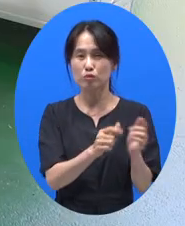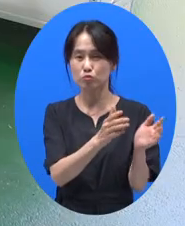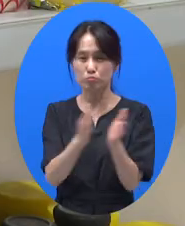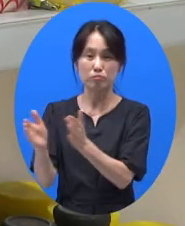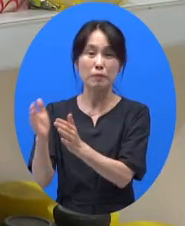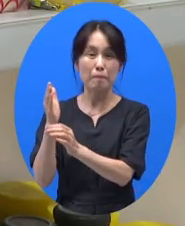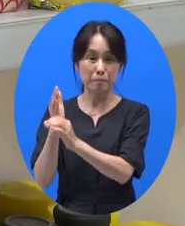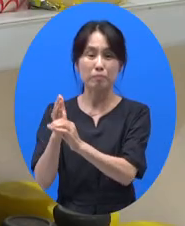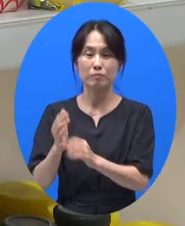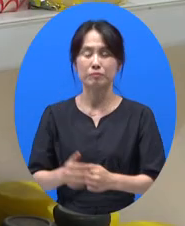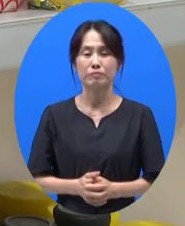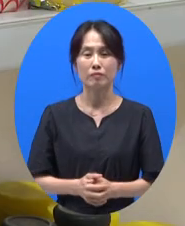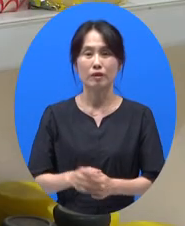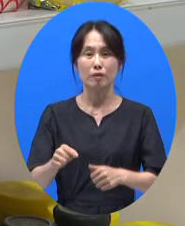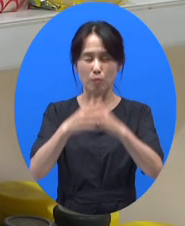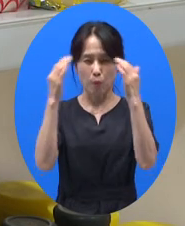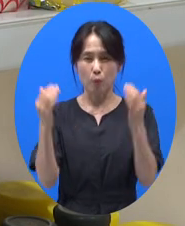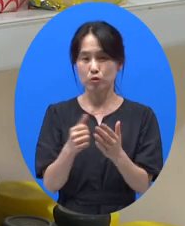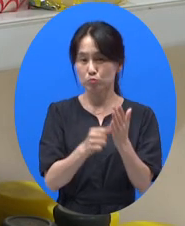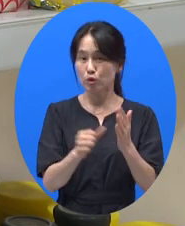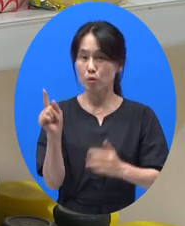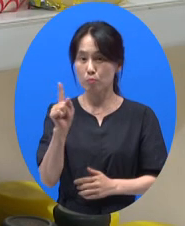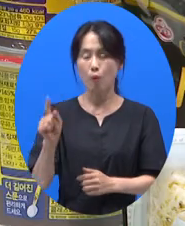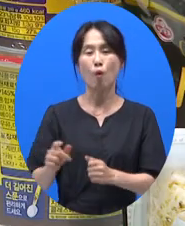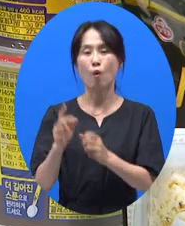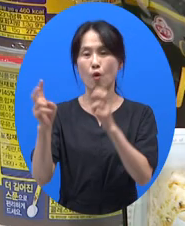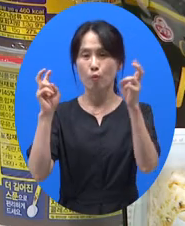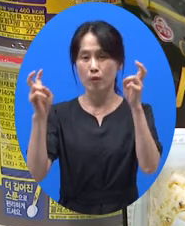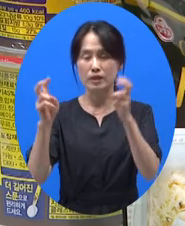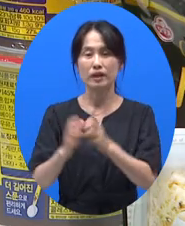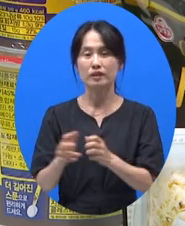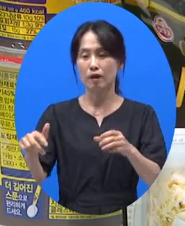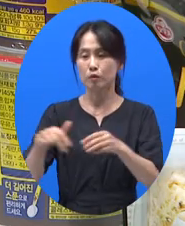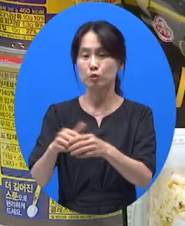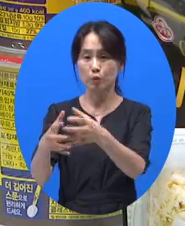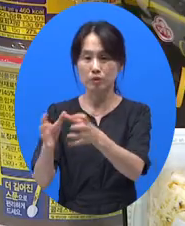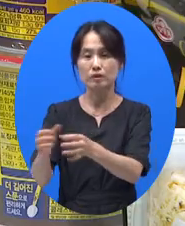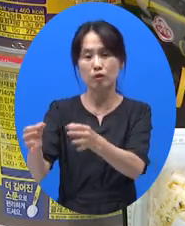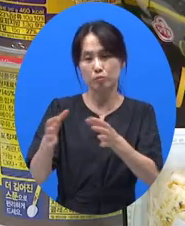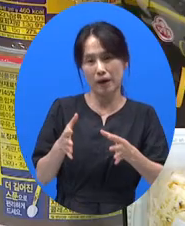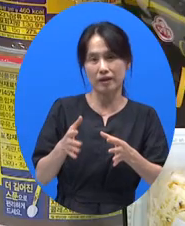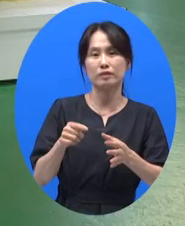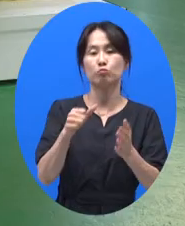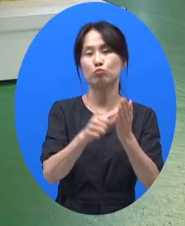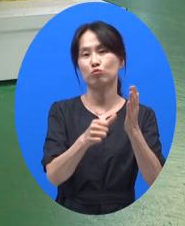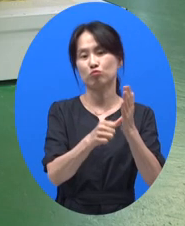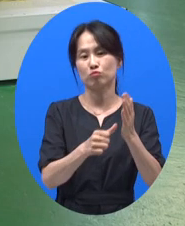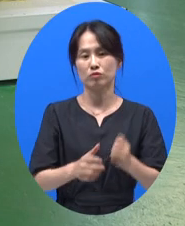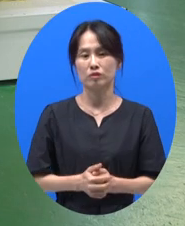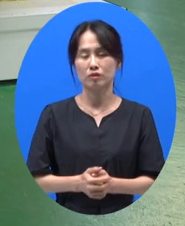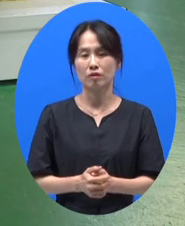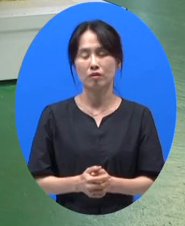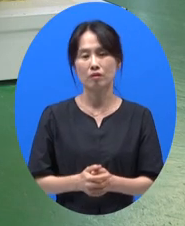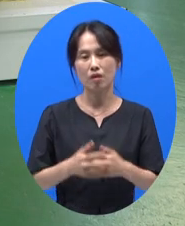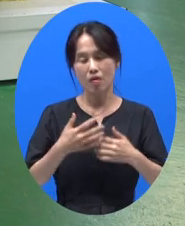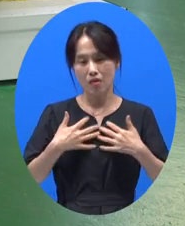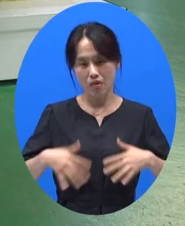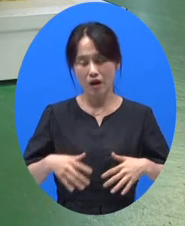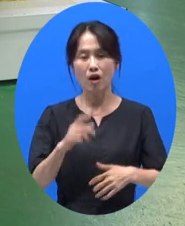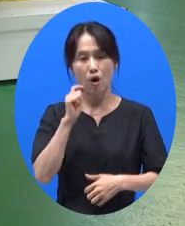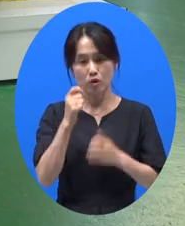있습니다. 이곳의 모든 물품은 기업이나 종교단체 등 각계각층에서 기부받은 것들입니다. 저소득층을